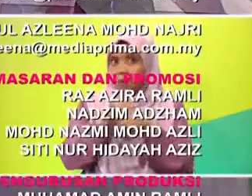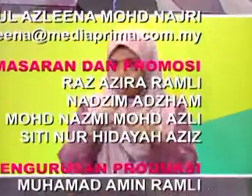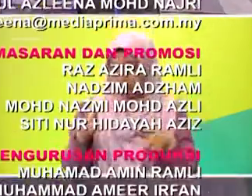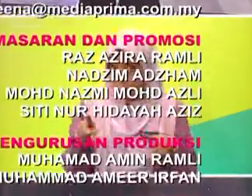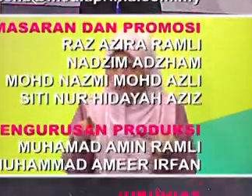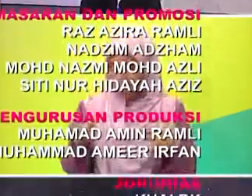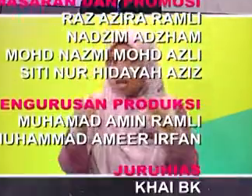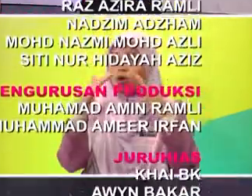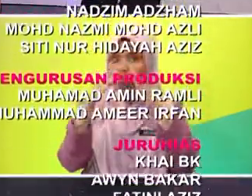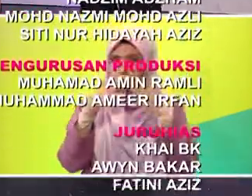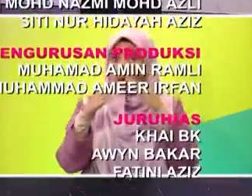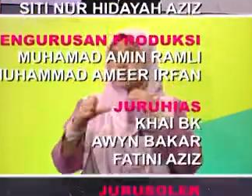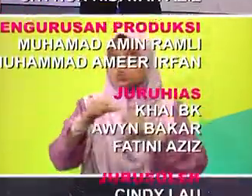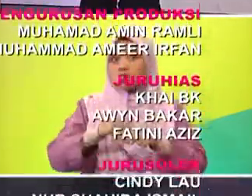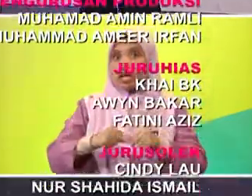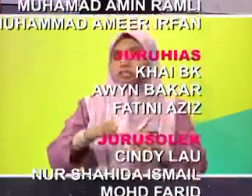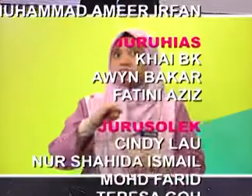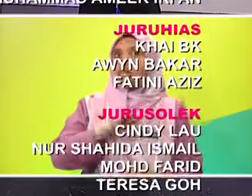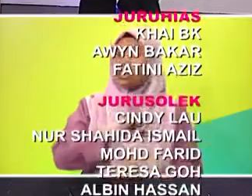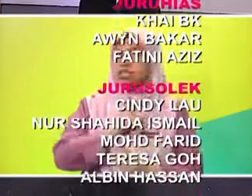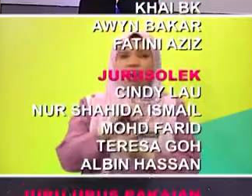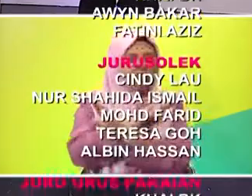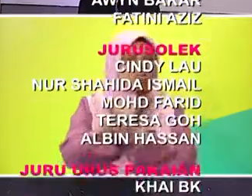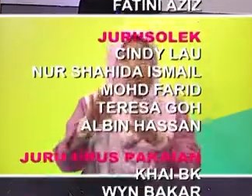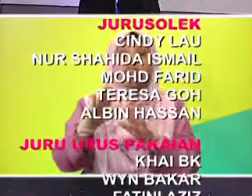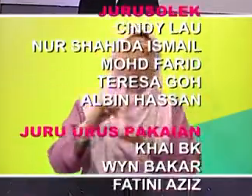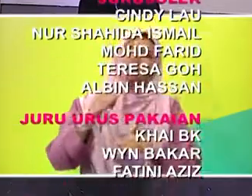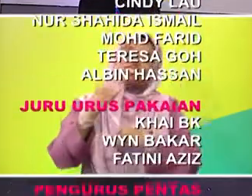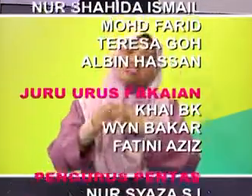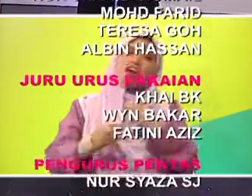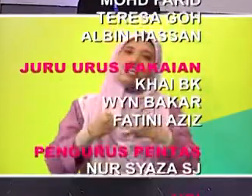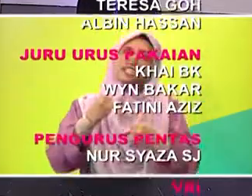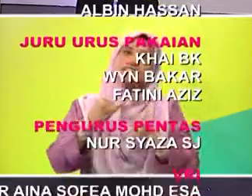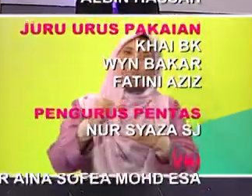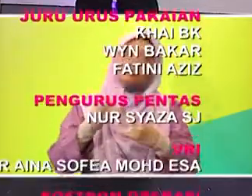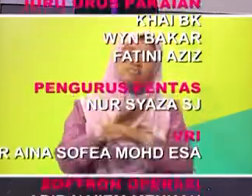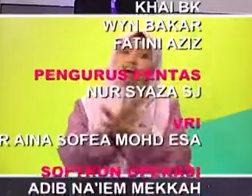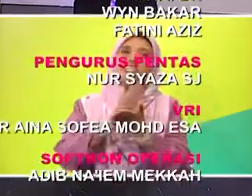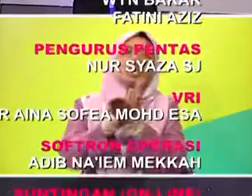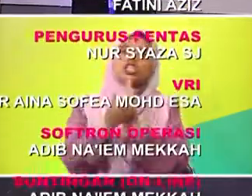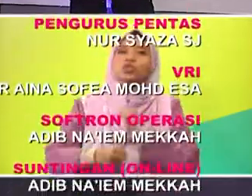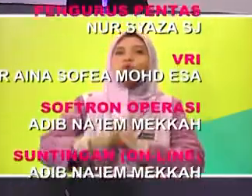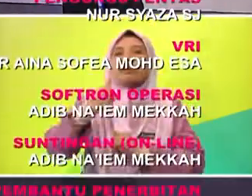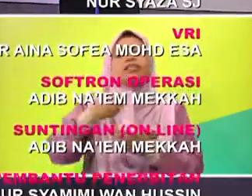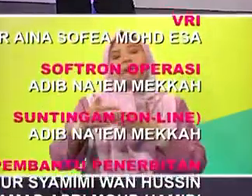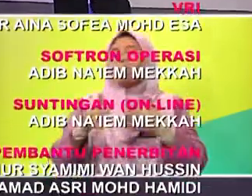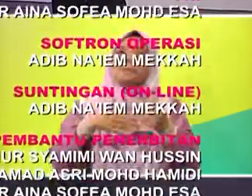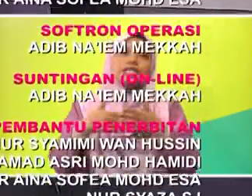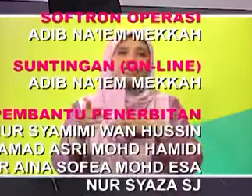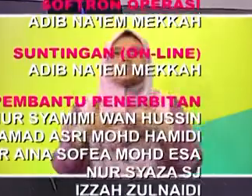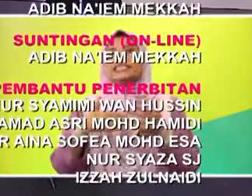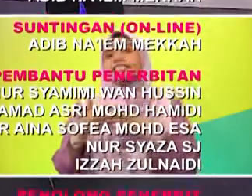rumah sukan Saya tidak berjaya mengekalkan kejuaraan Hai tak mengapalah